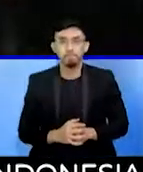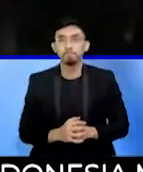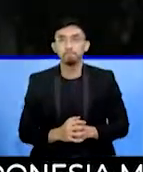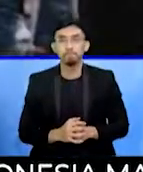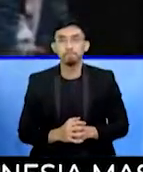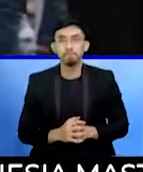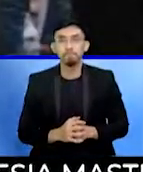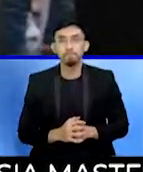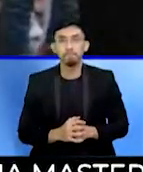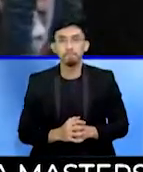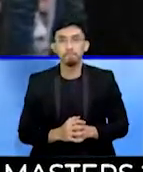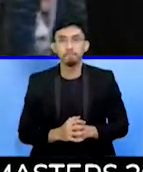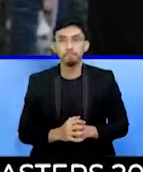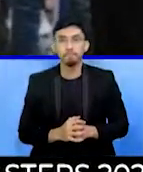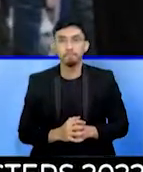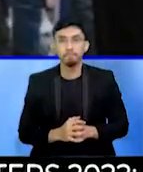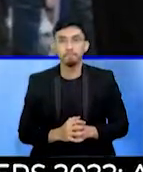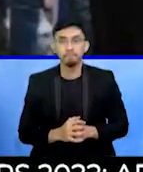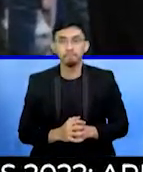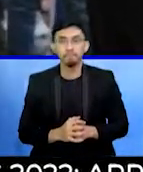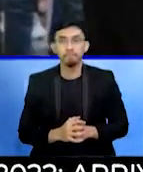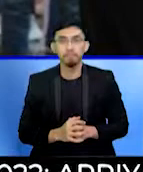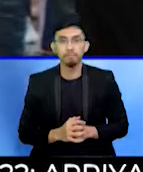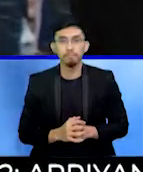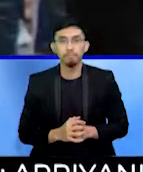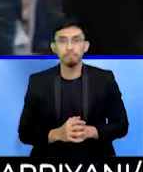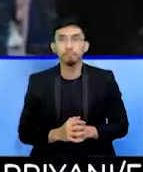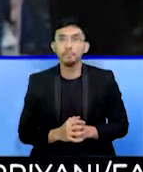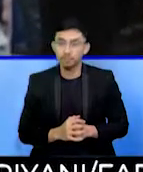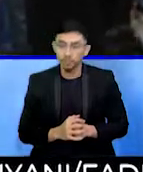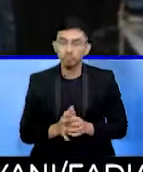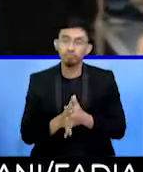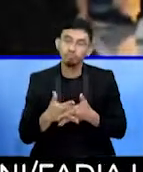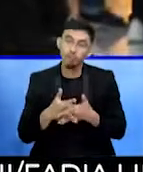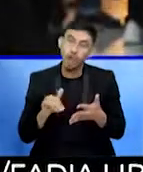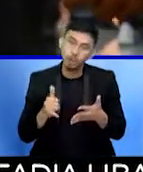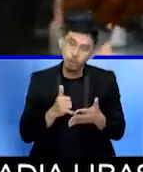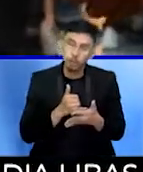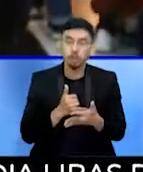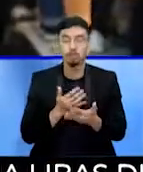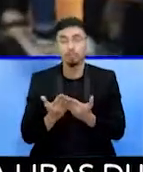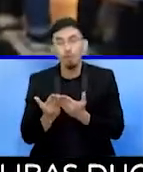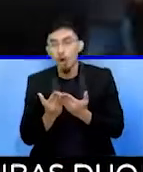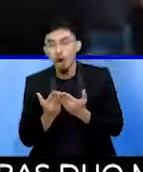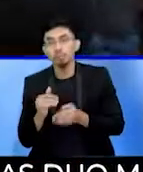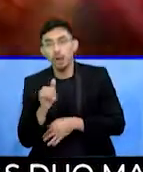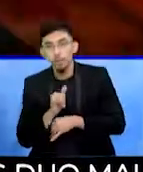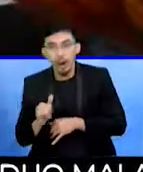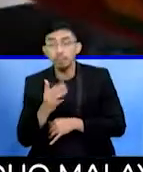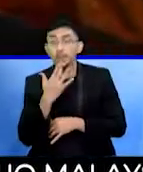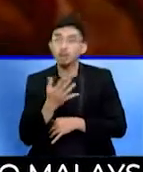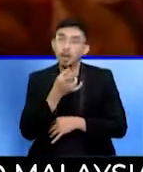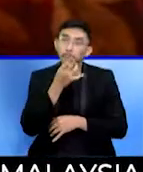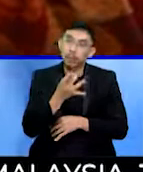masuk, sebelum mereka melakukan pengajian dan juga berdoa bersama, begitu mereka biasanya menuliskan pesan-pesan